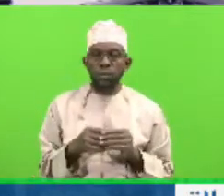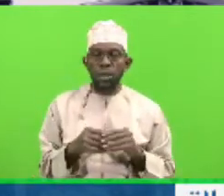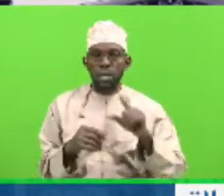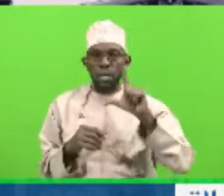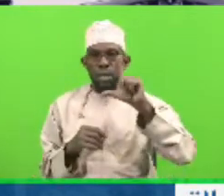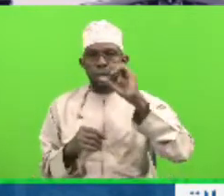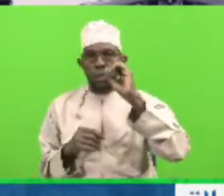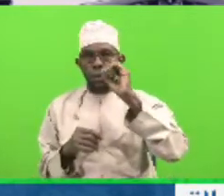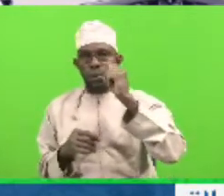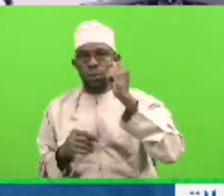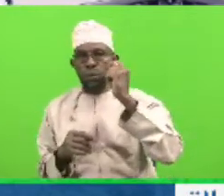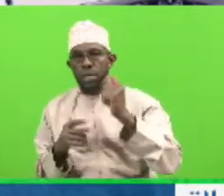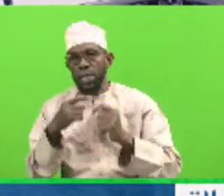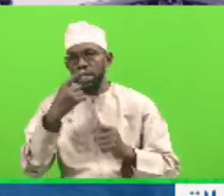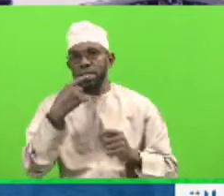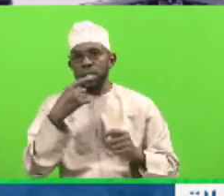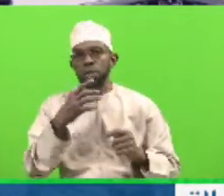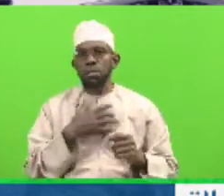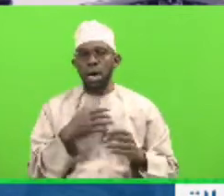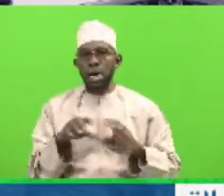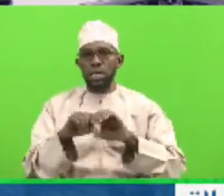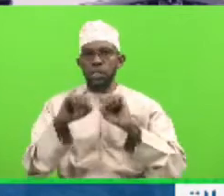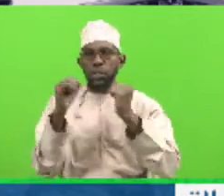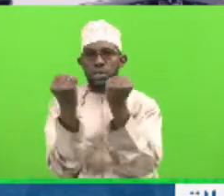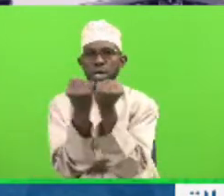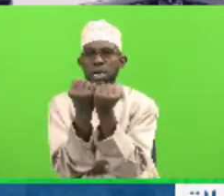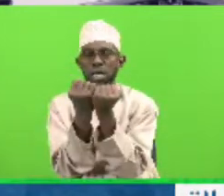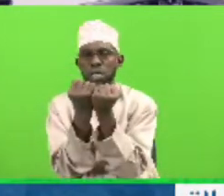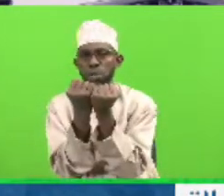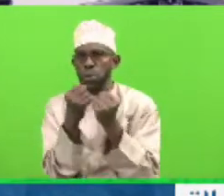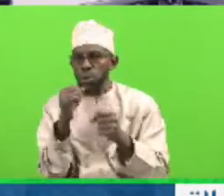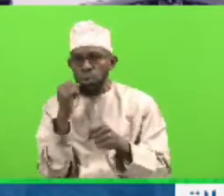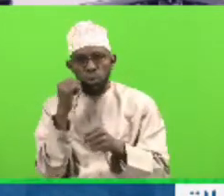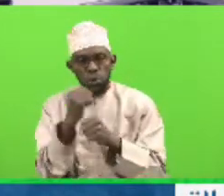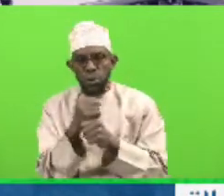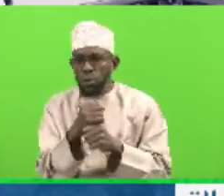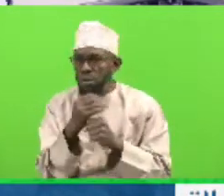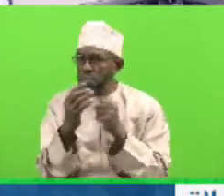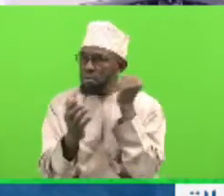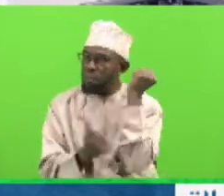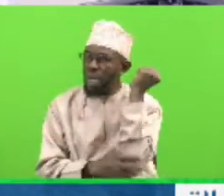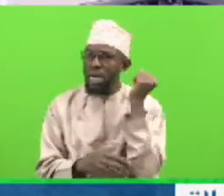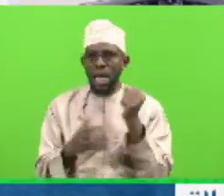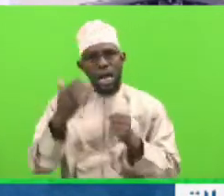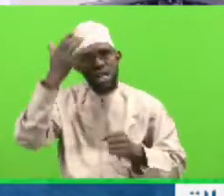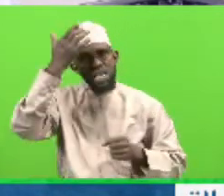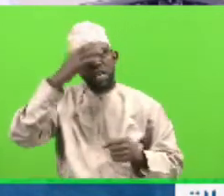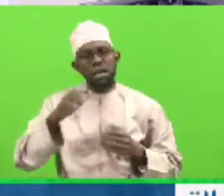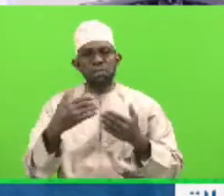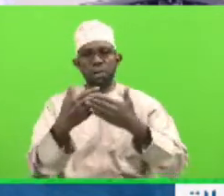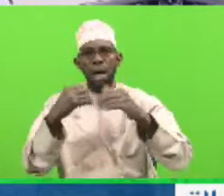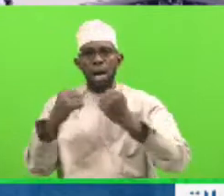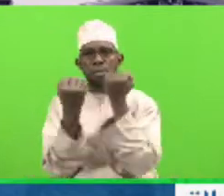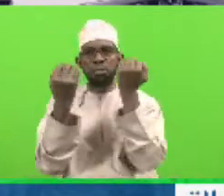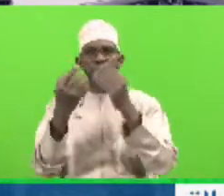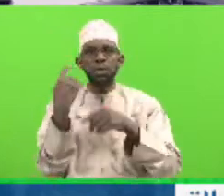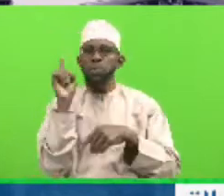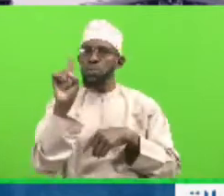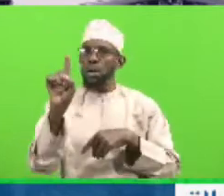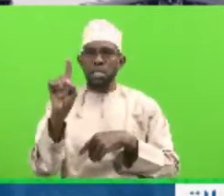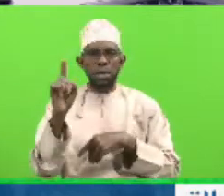وَلُوتًا إِذْ قَالَ لِقَوْمِهِ أَتَأْتُونَ الْفَاحِشَةَ مَا سَبَقَكُمْ بِهَا مِنْ أَحَدٍ